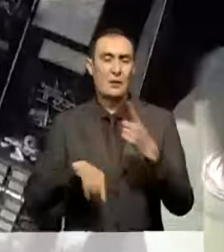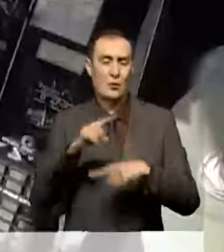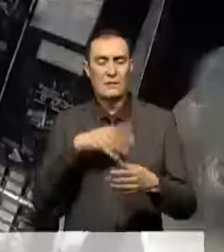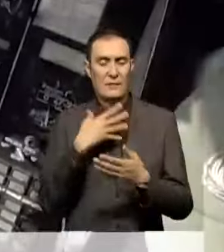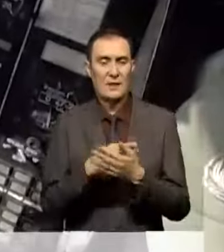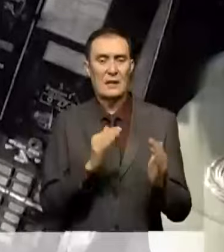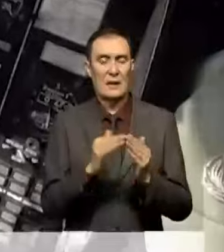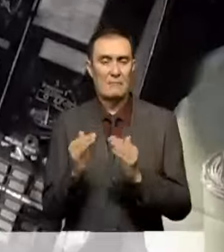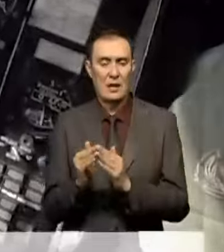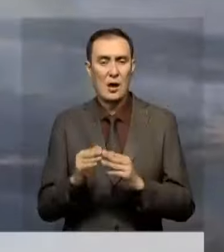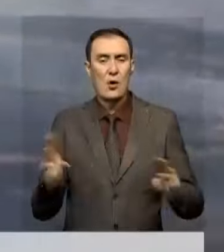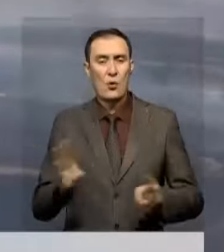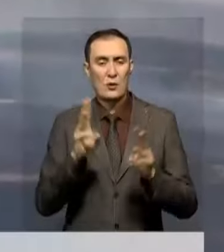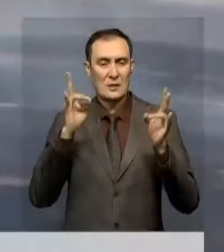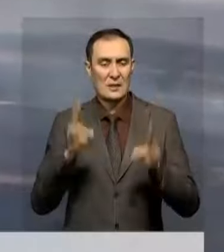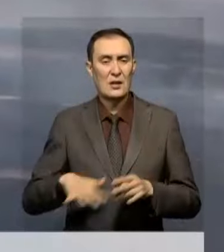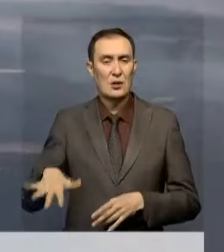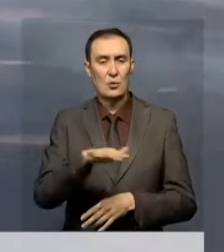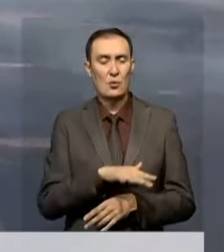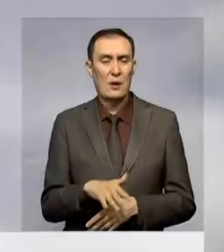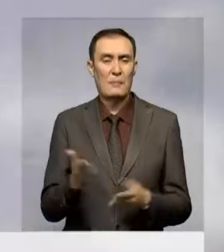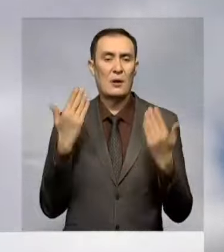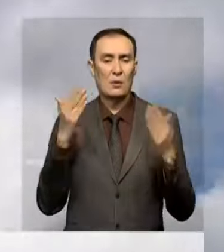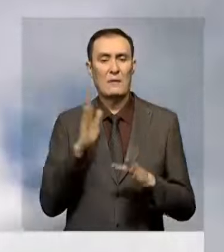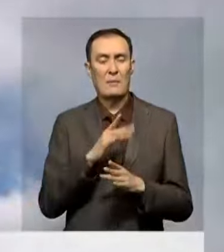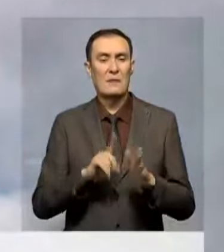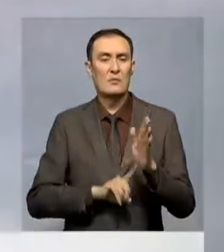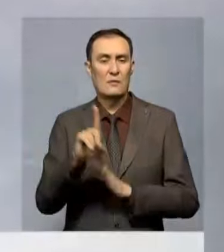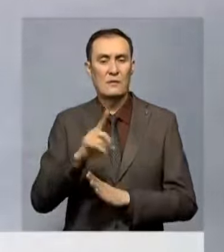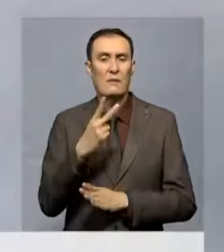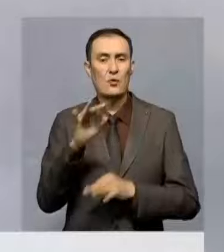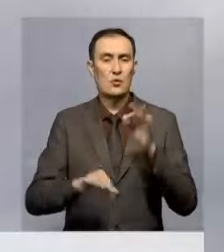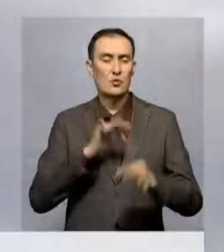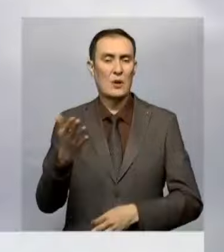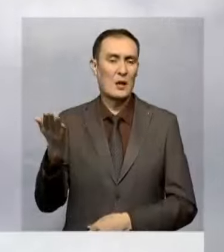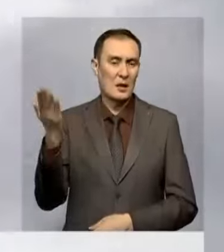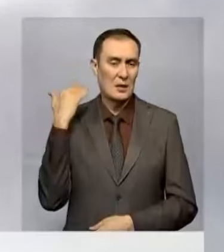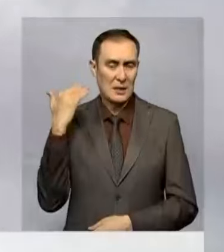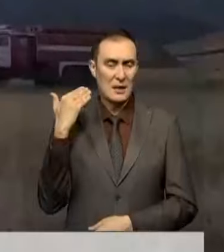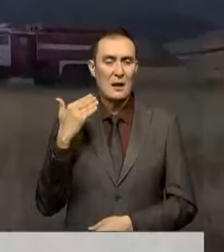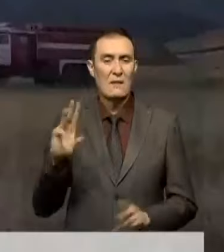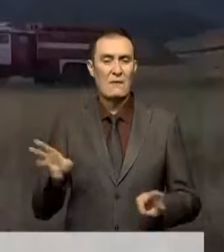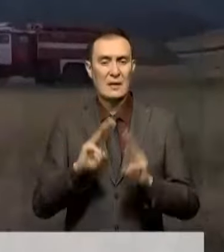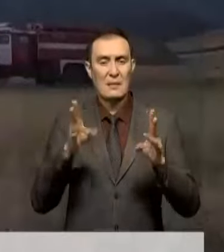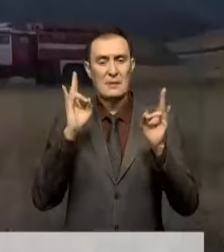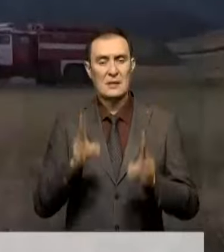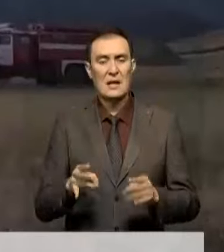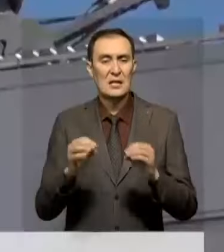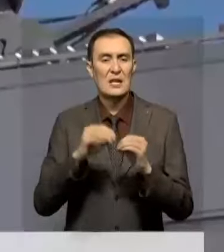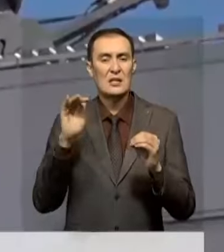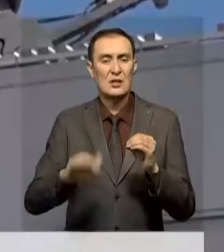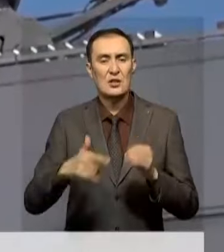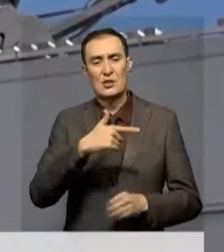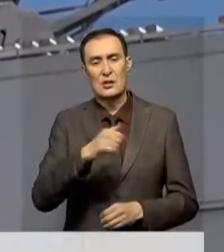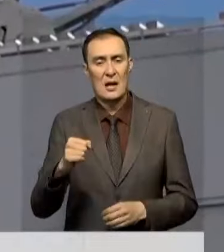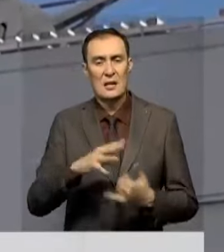в свои дома. Огненная стихия на территории Национального природного парка разбушевалась двое суток назад. В огне пострадало 10